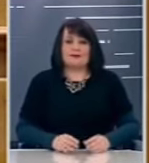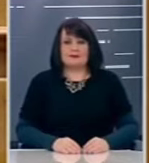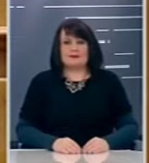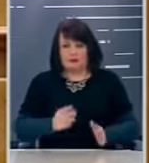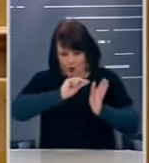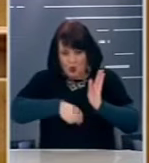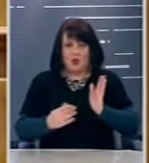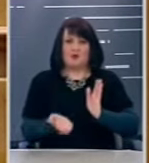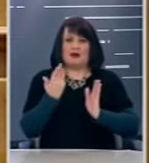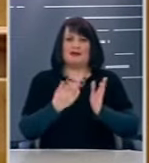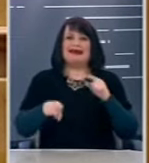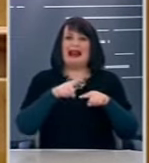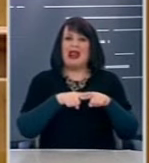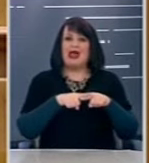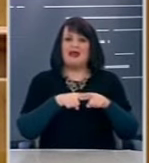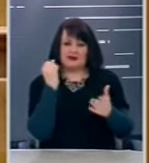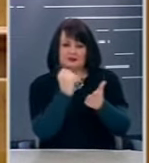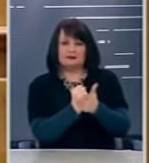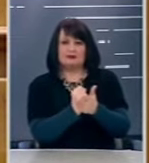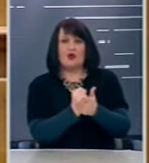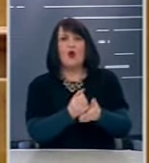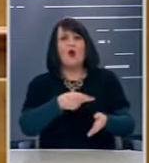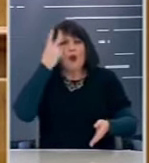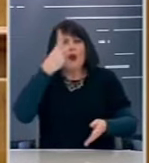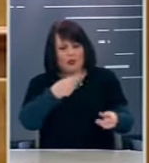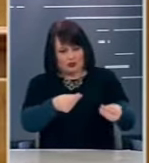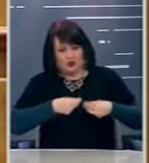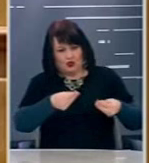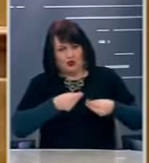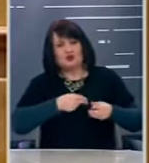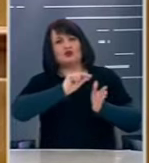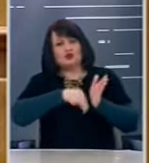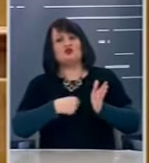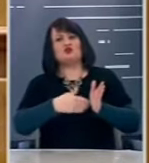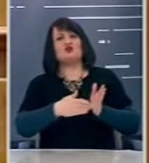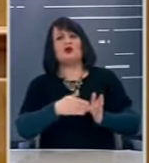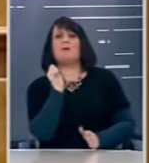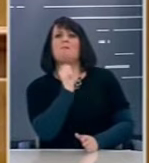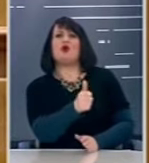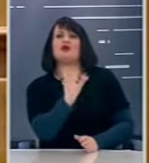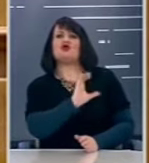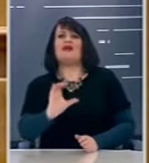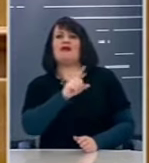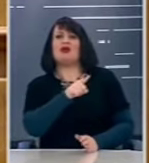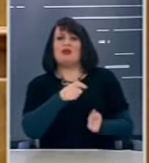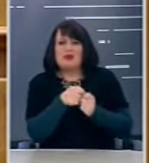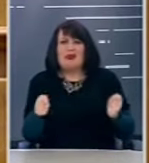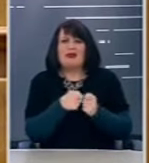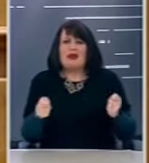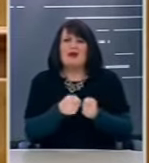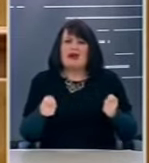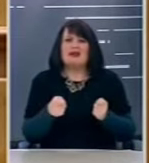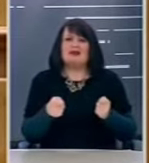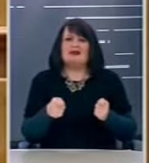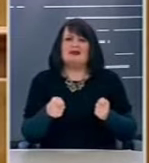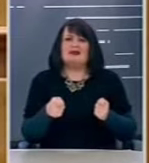υπογραφή της χώρας σε λευκά χαρτιά που στη συνέχεια θα συμπληρώνονταν με μέτρα αφέμαξης